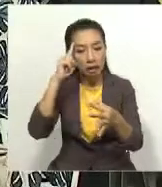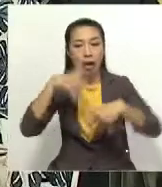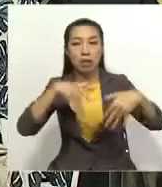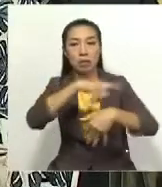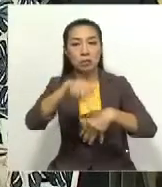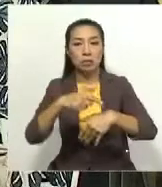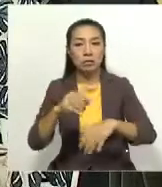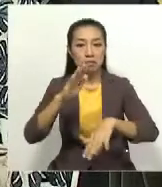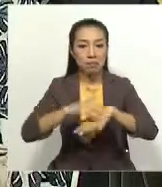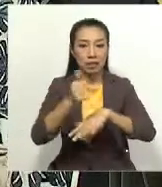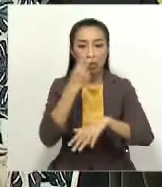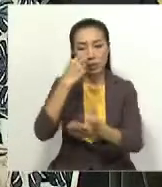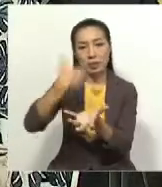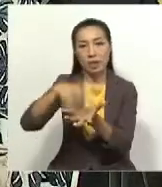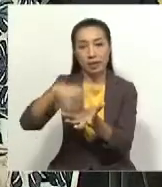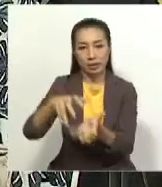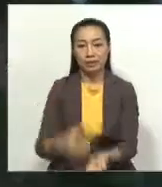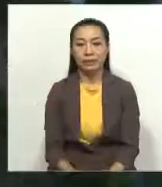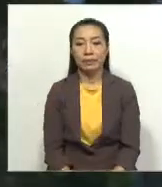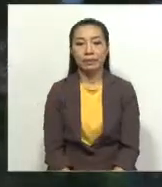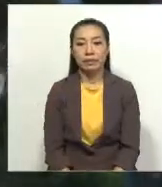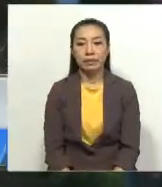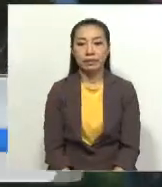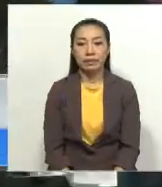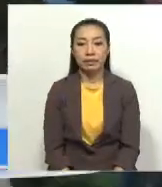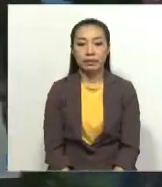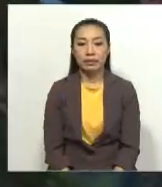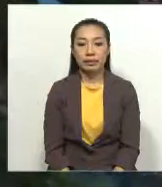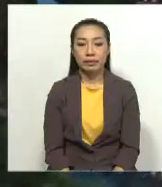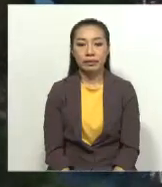ที่เราไปติดตามได้จากรายงานค่ะ